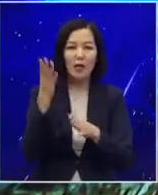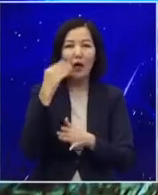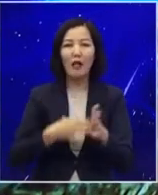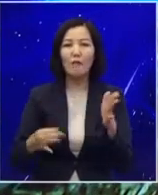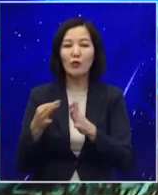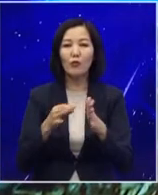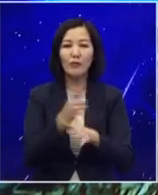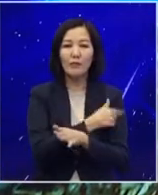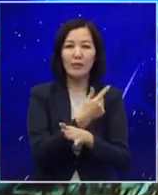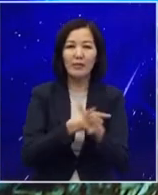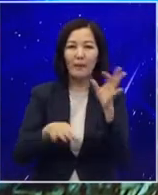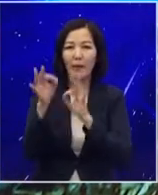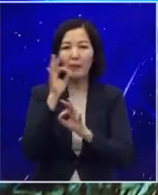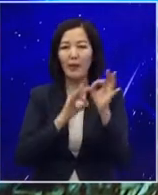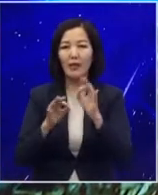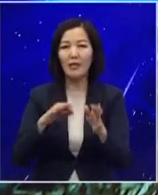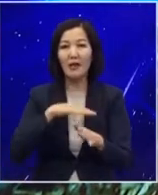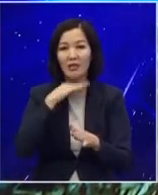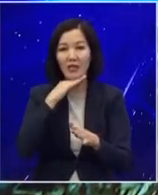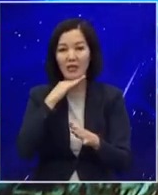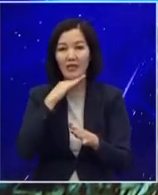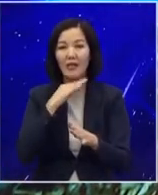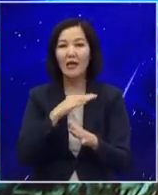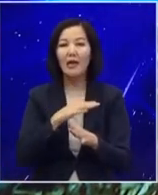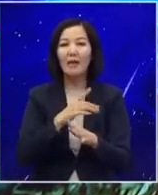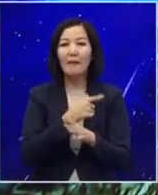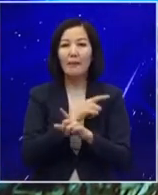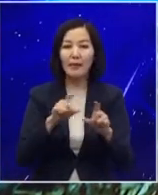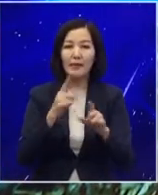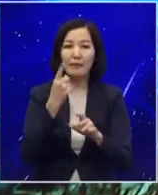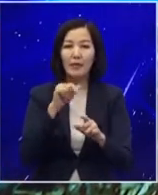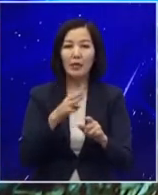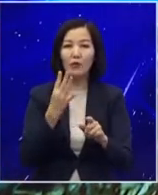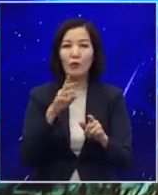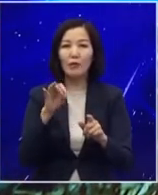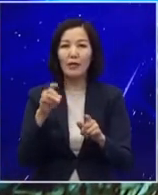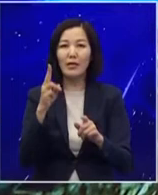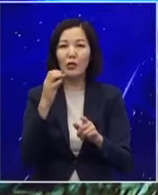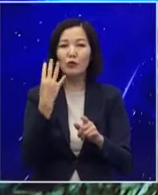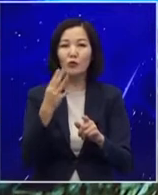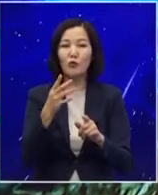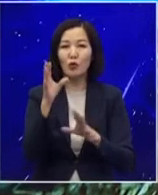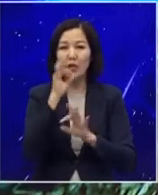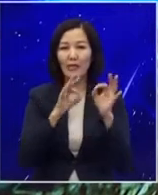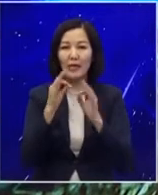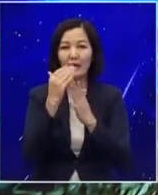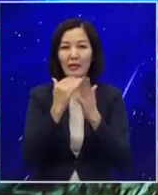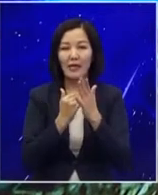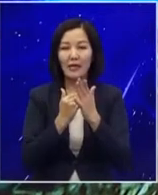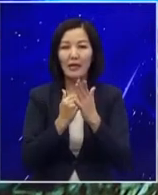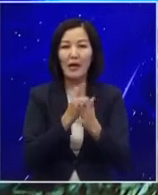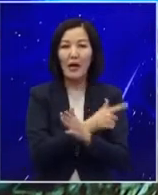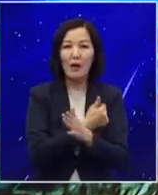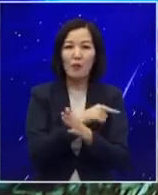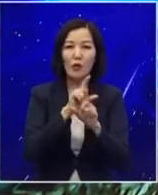да медициналық препараттар жеткілікті. Стационарлар үшін 1-де 4 миллиард теңгеге 204 түрлі дәрі, ал